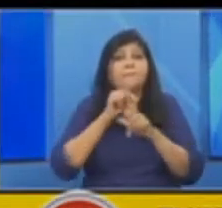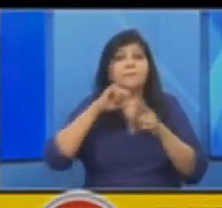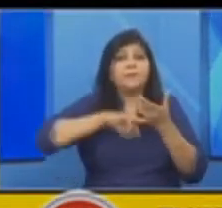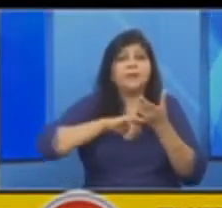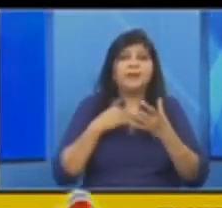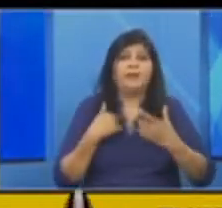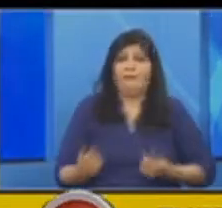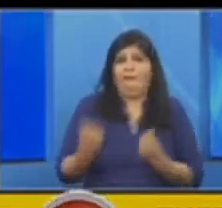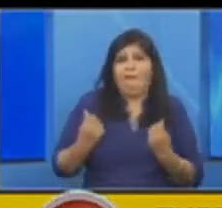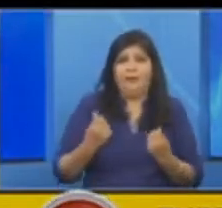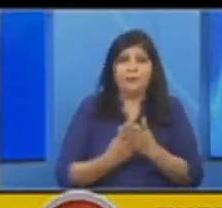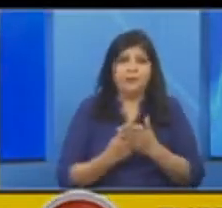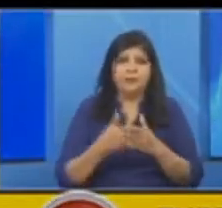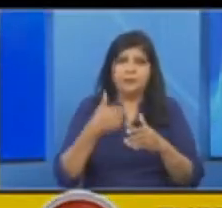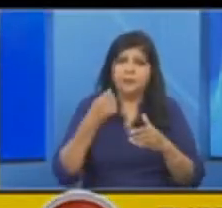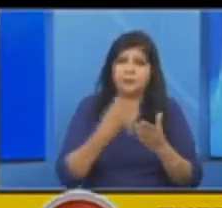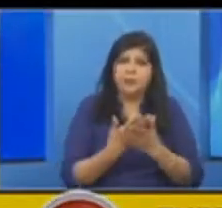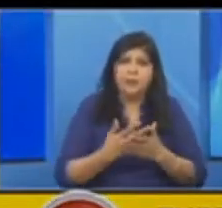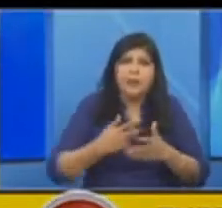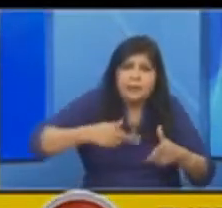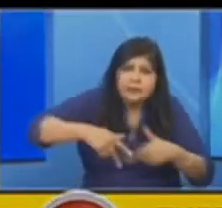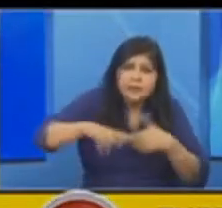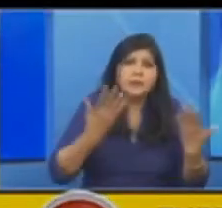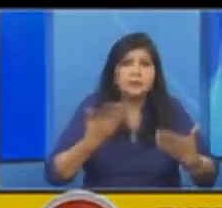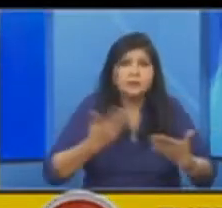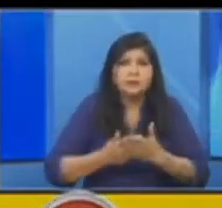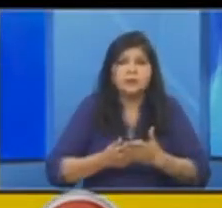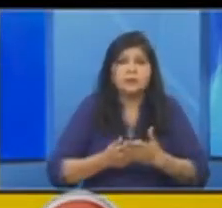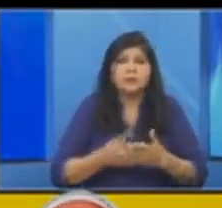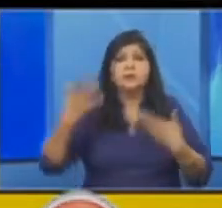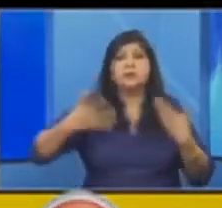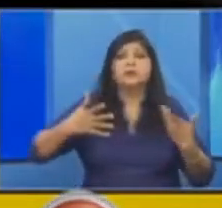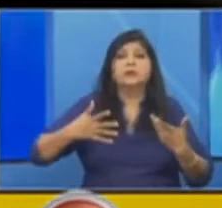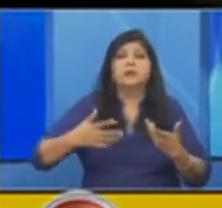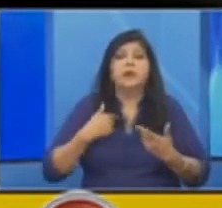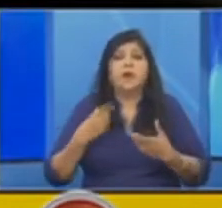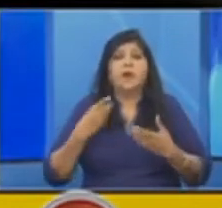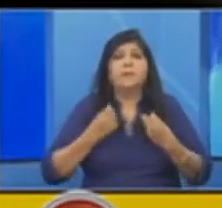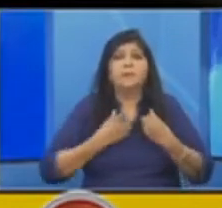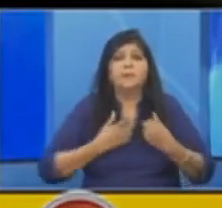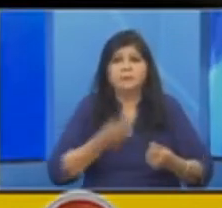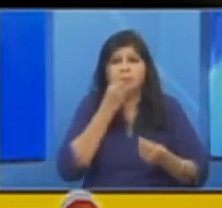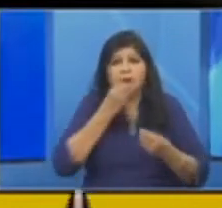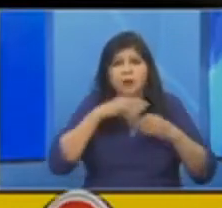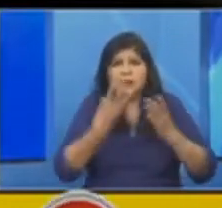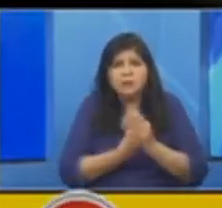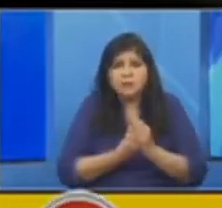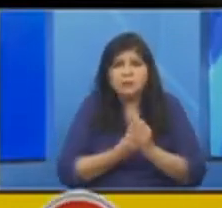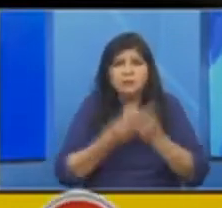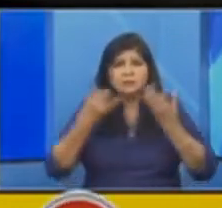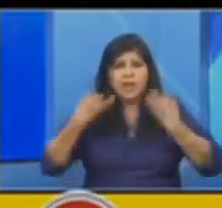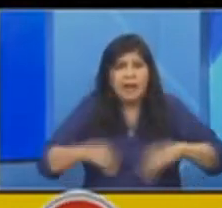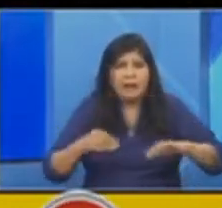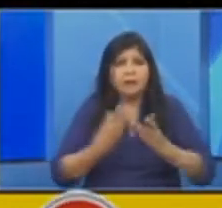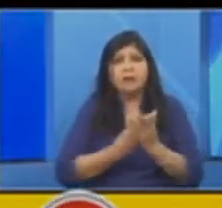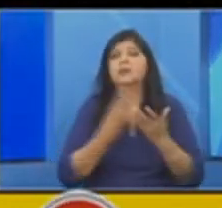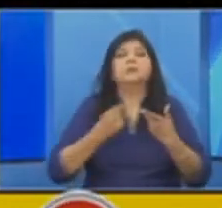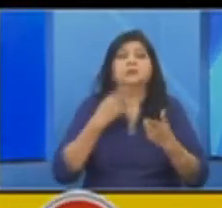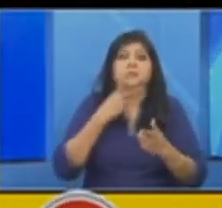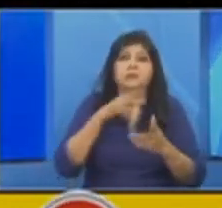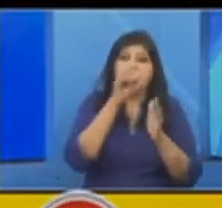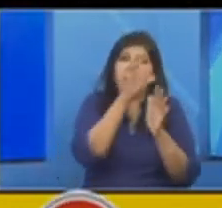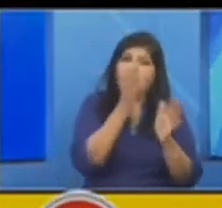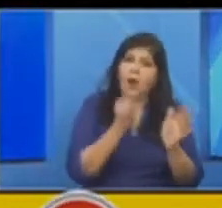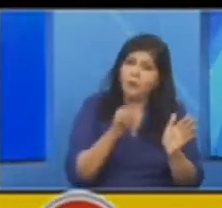fitness एप है, अब कितना चले, कितनी calories बन की, इस सारा हिसाब यह एप